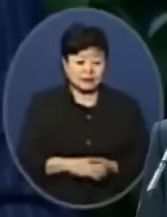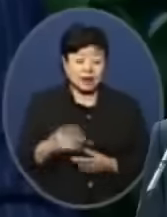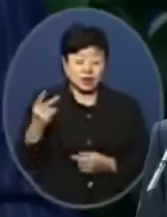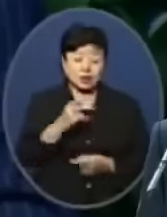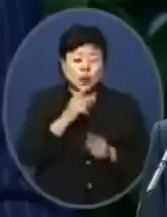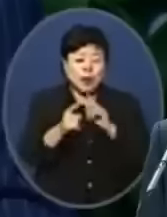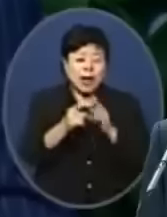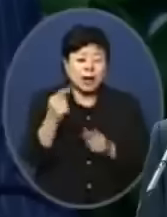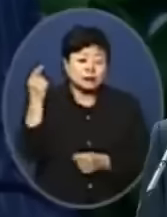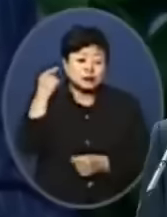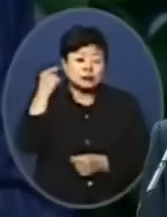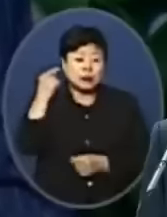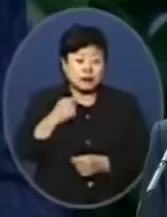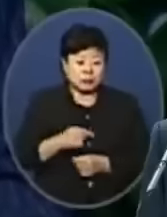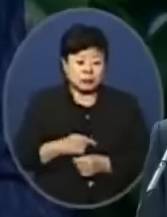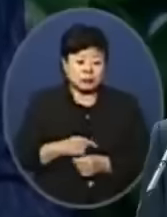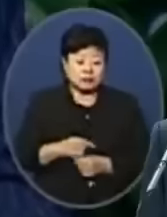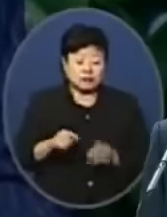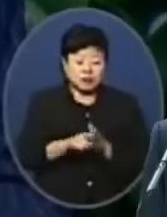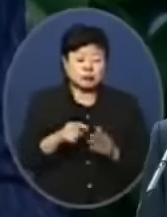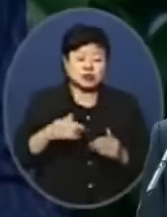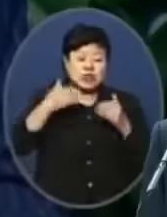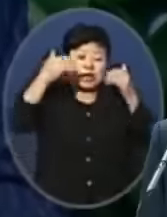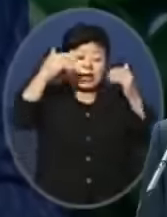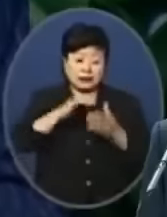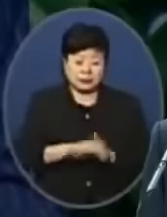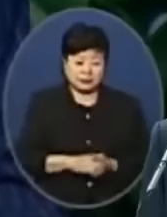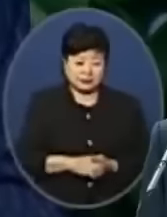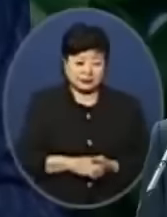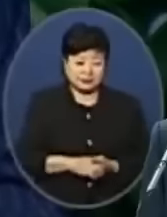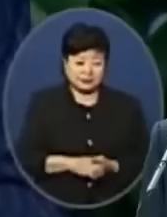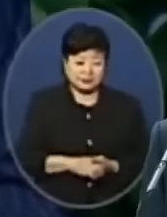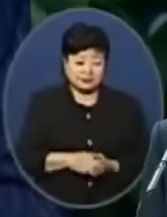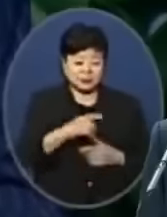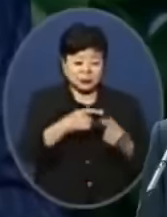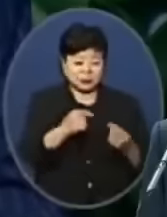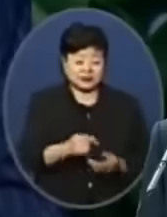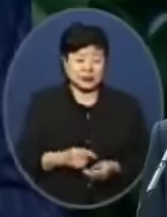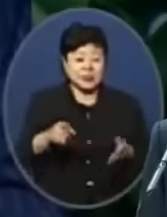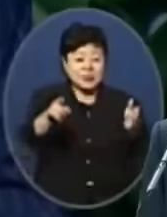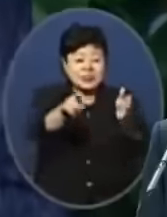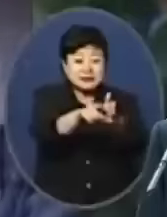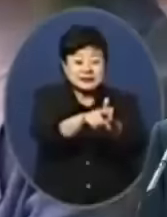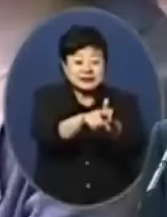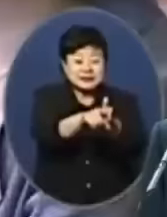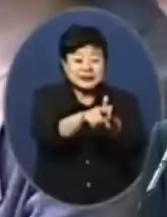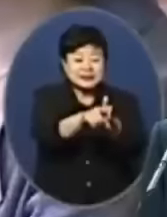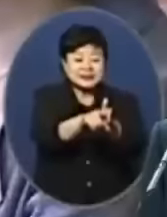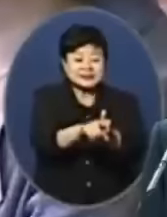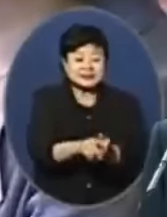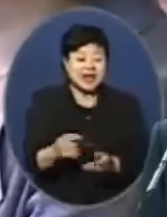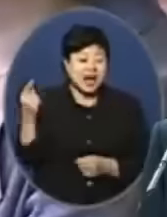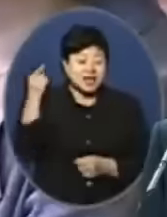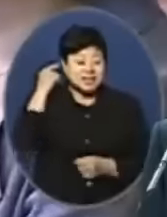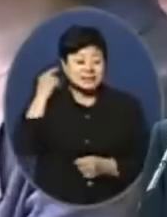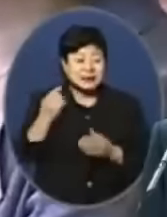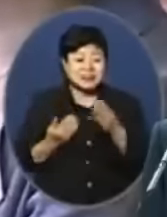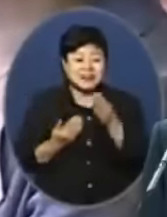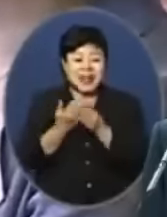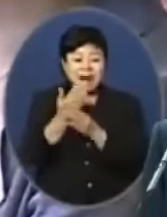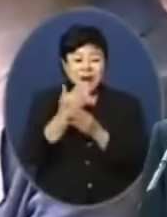자꾸 말하고 듣고 있으면 믿음이 자라는 것입니다. 한번 다른 말씀이죠. 믿음은 들음에서